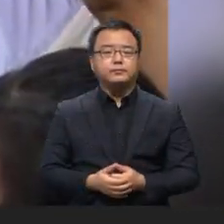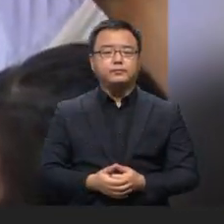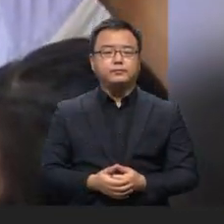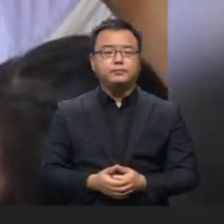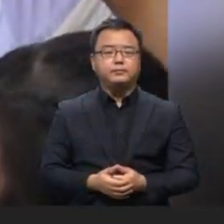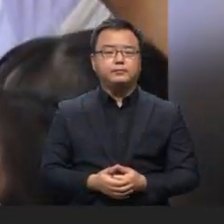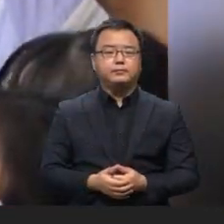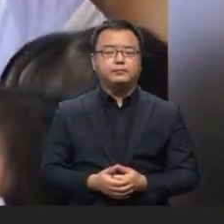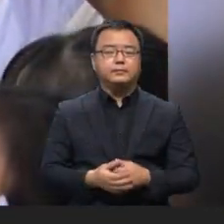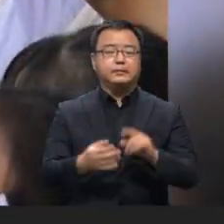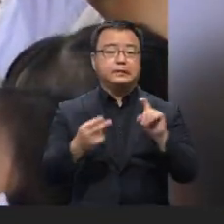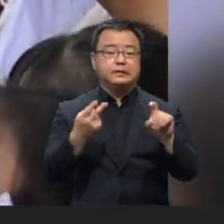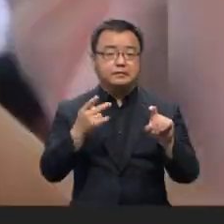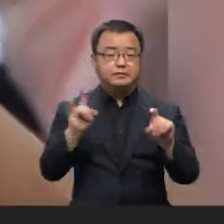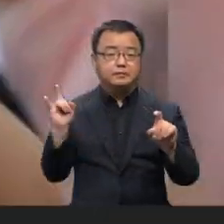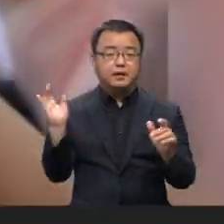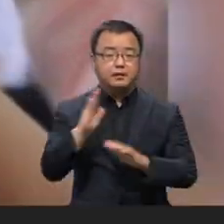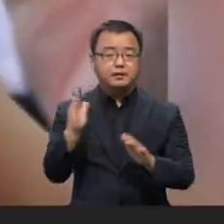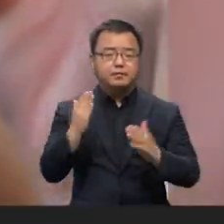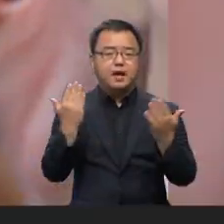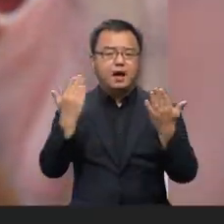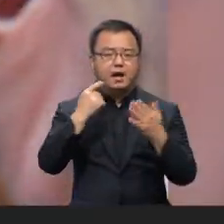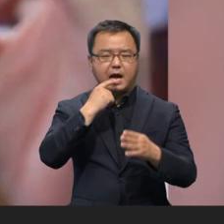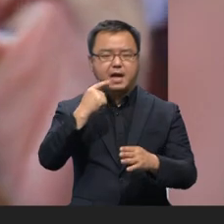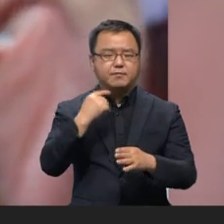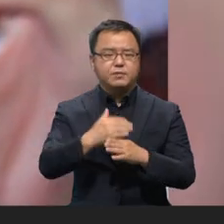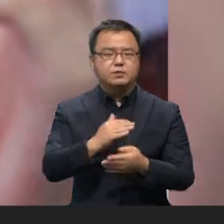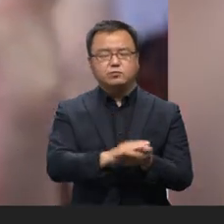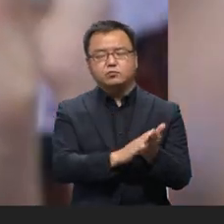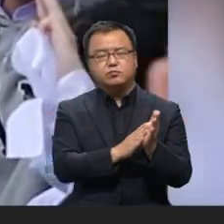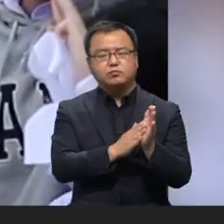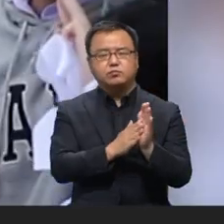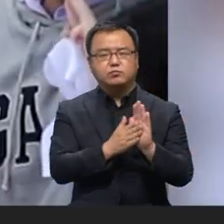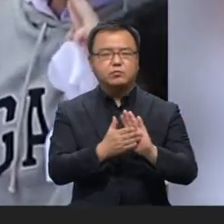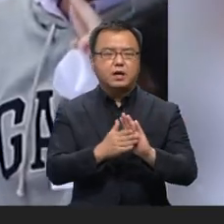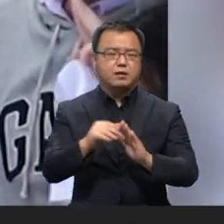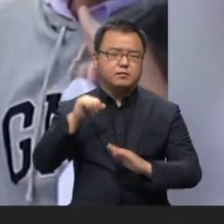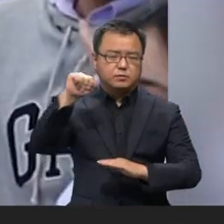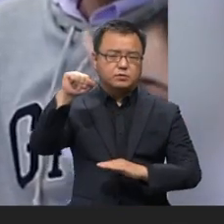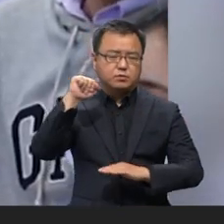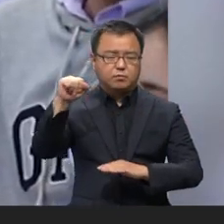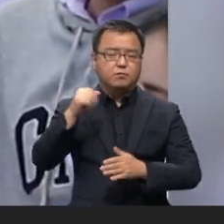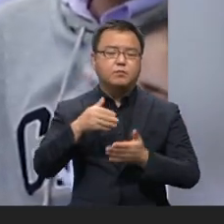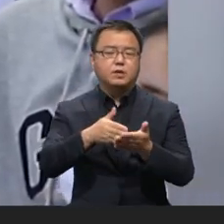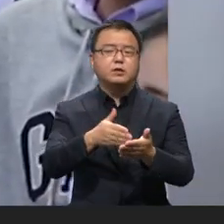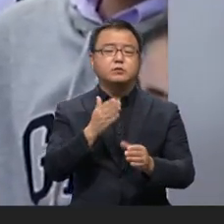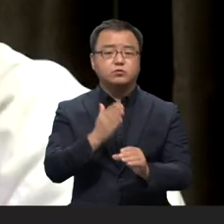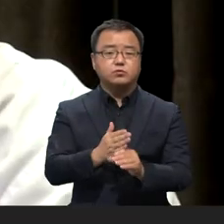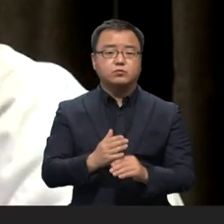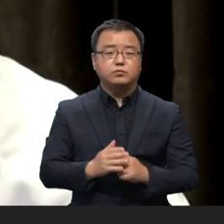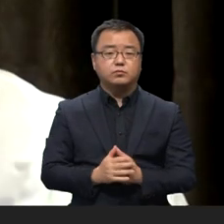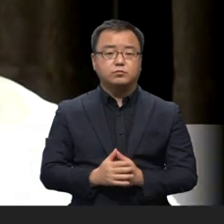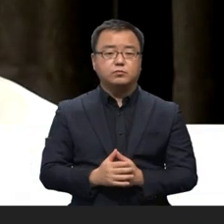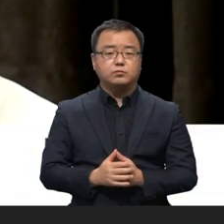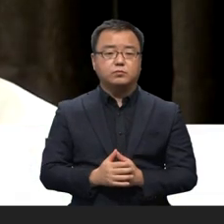태국의 10대 학생들이 학교의 민주화를 요구하며 학교 밖으로 뛰쳐나오고 있습니다.